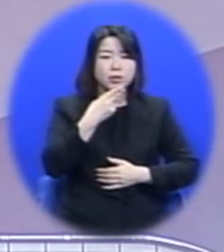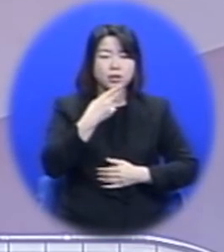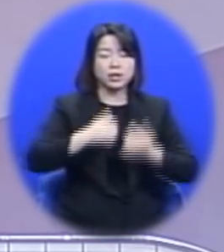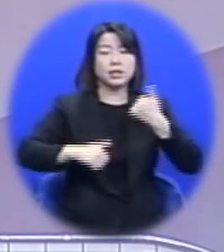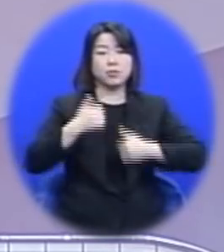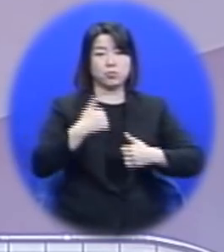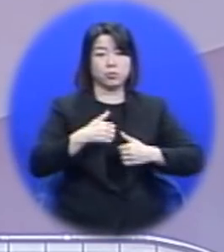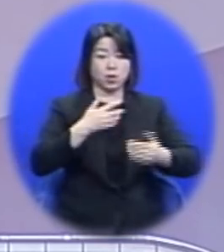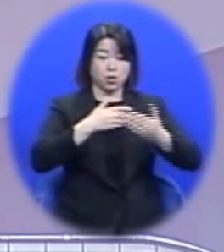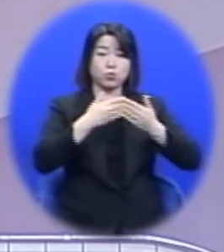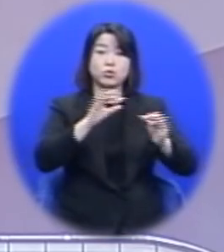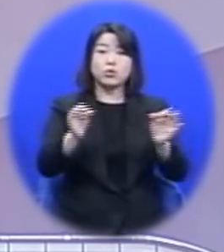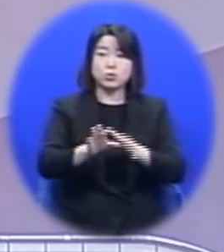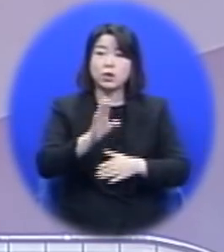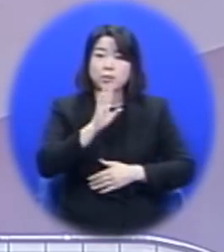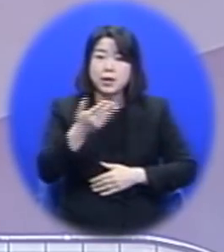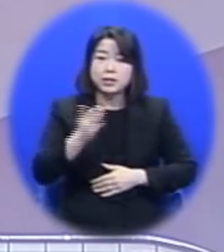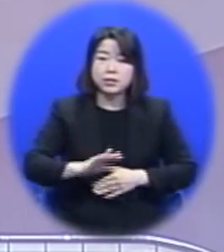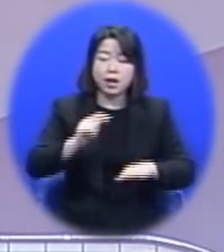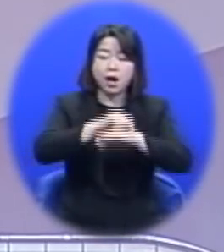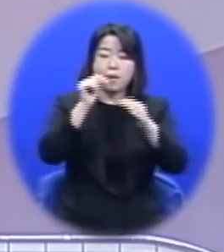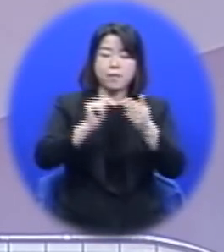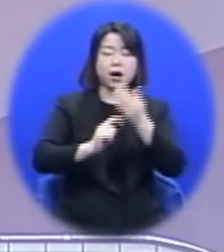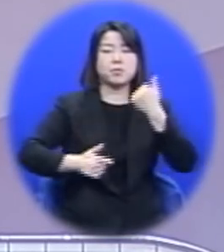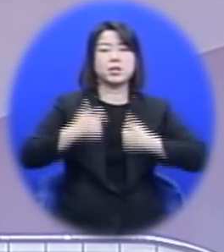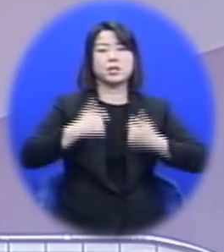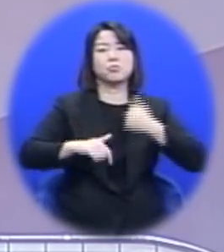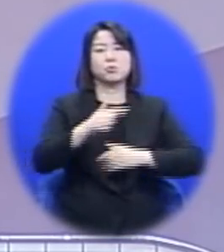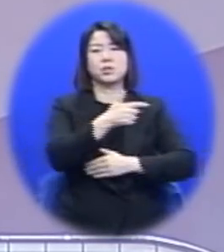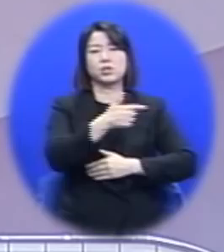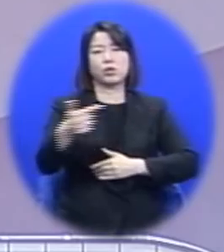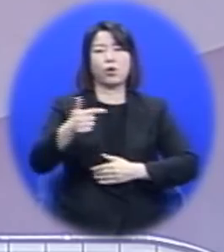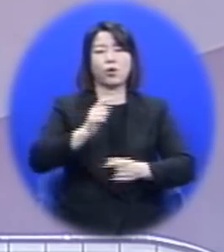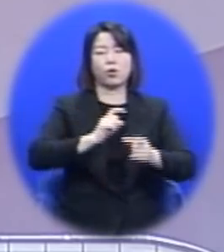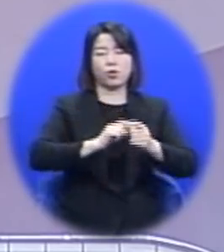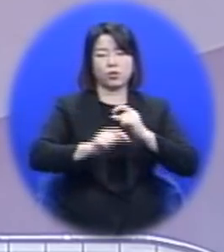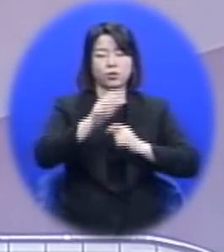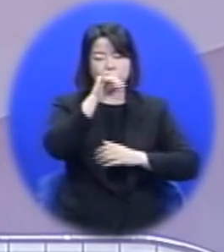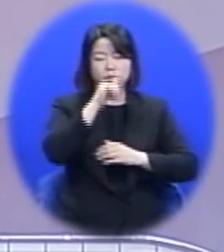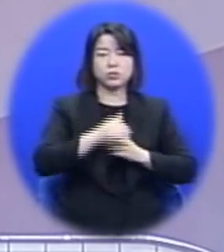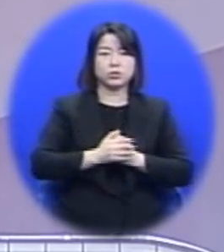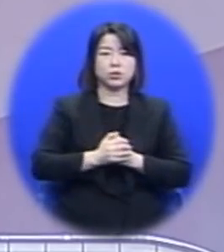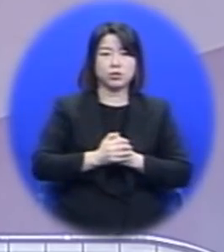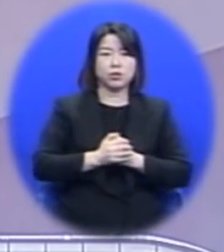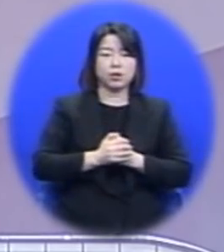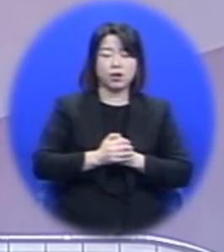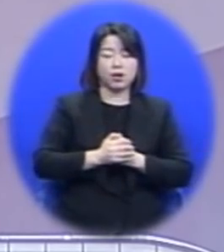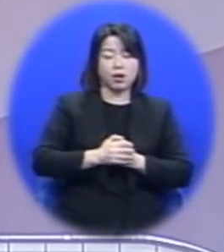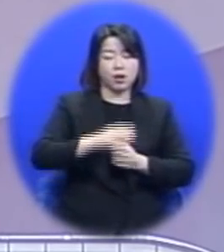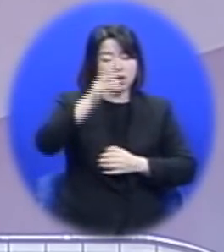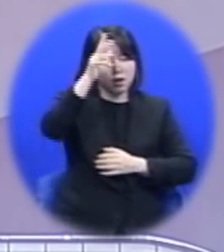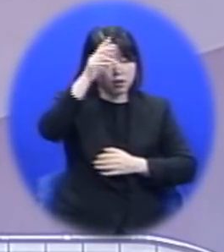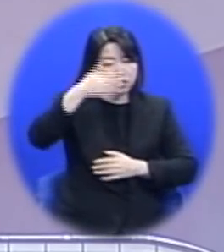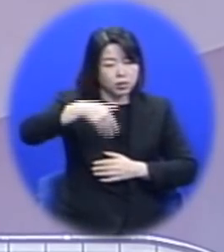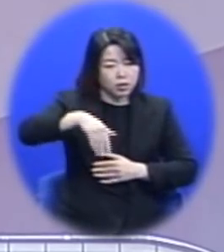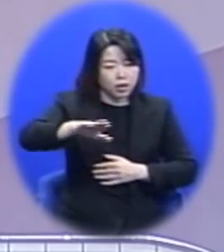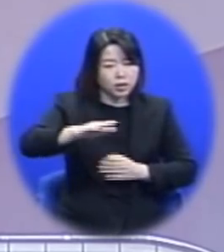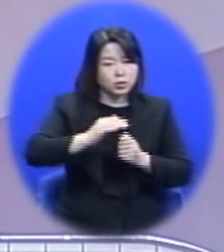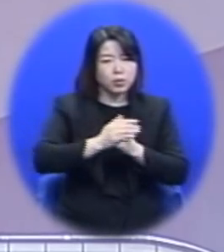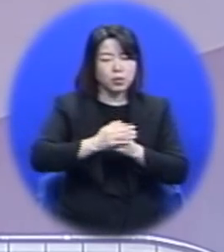순간인데 그는 마음의 기쁨이 더 컸다고 그랬어요. 가서 경찰로부터 무지막지하게 매를